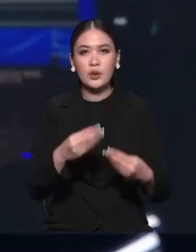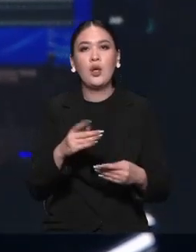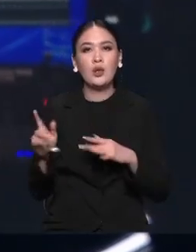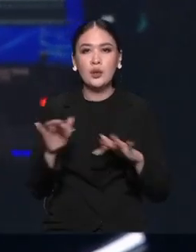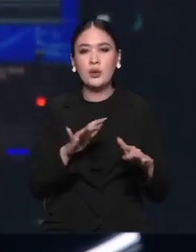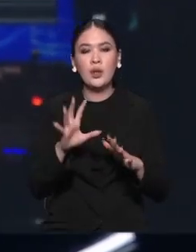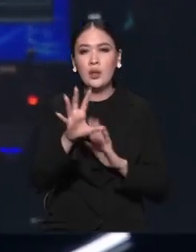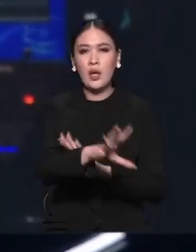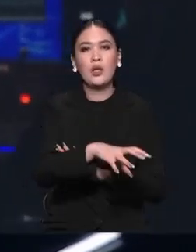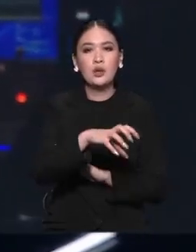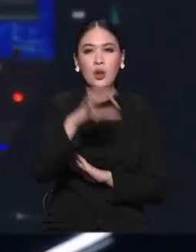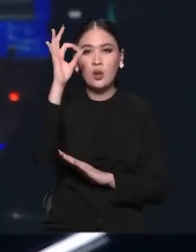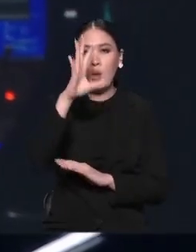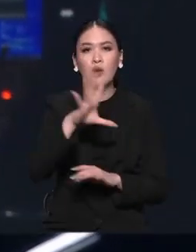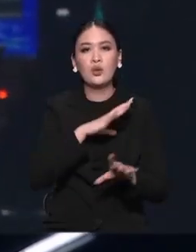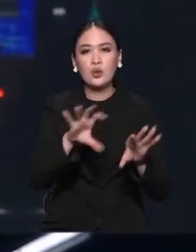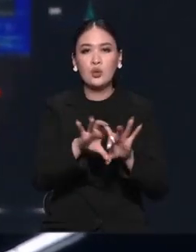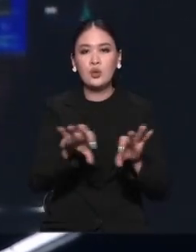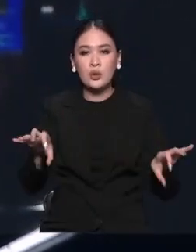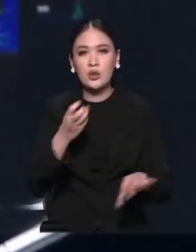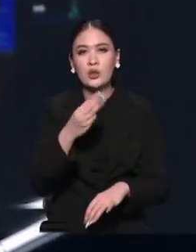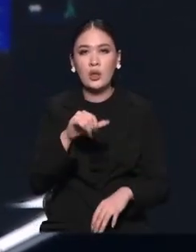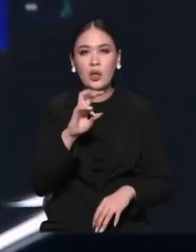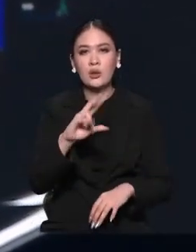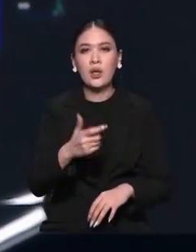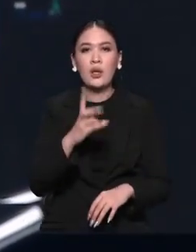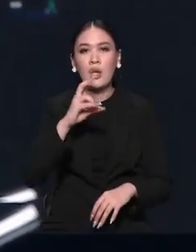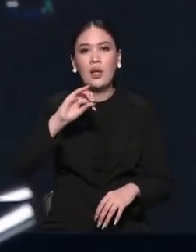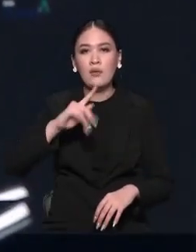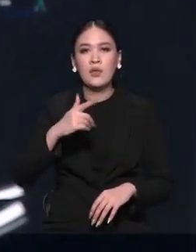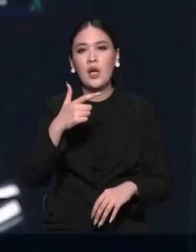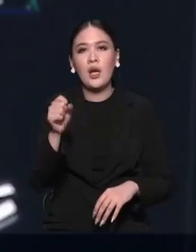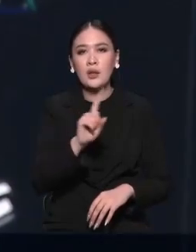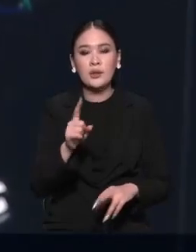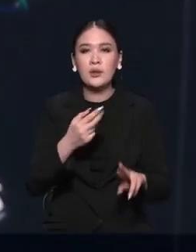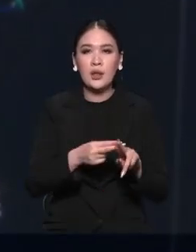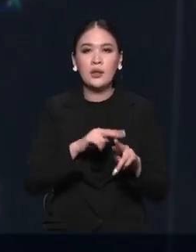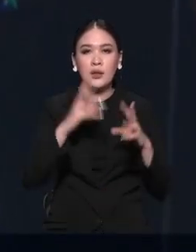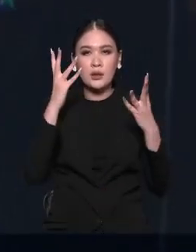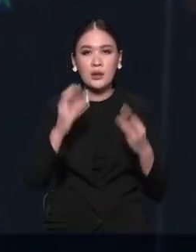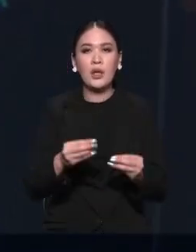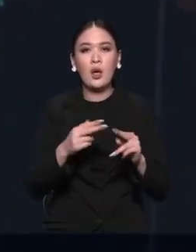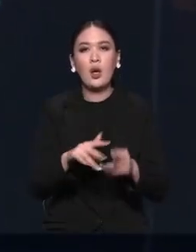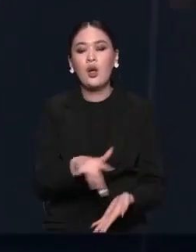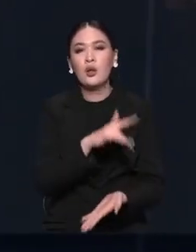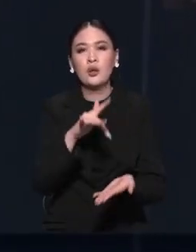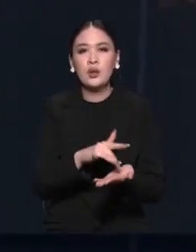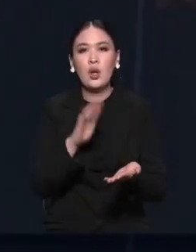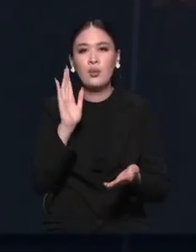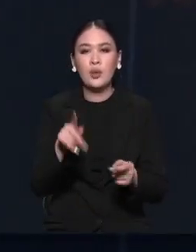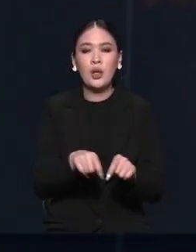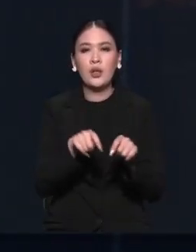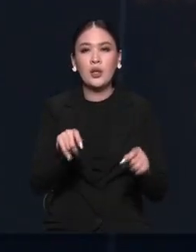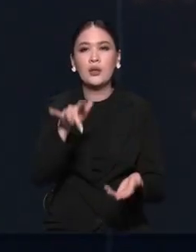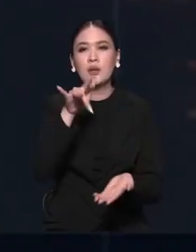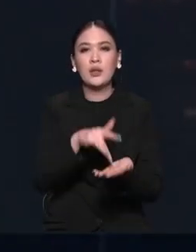производить насосно-компрессорные трубы и насосные штанги для нефтегазовой отрасли. Также в этот день в городе Нефтяников официально открыли